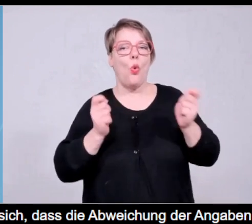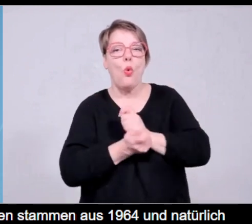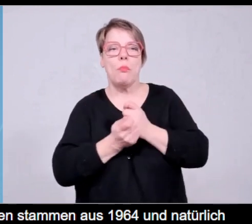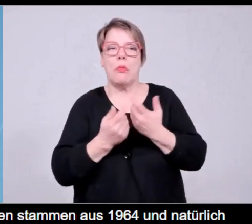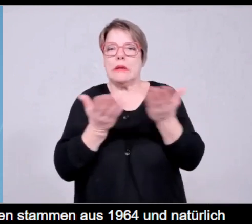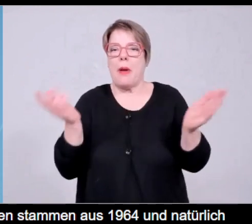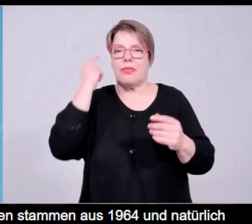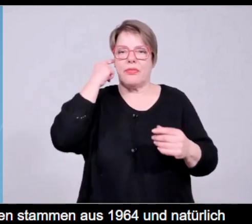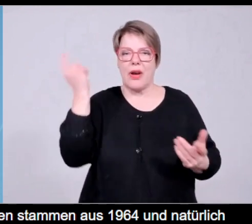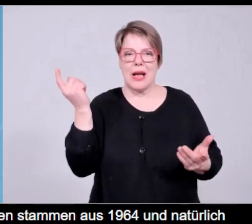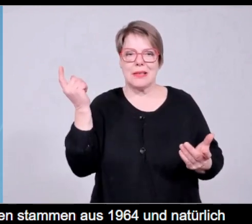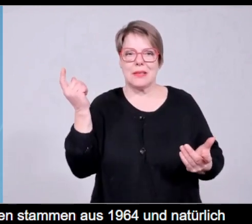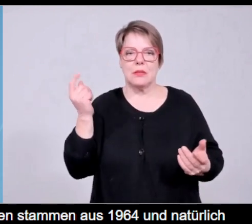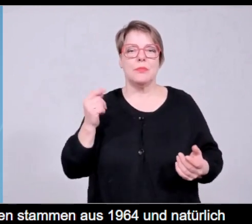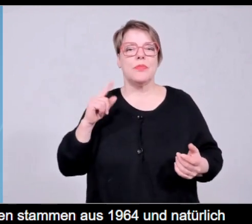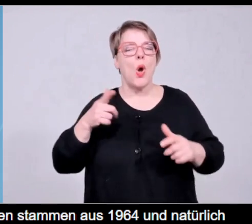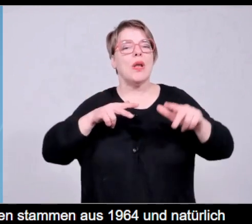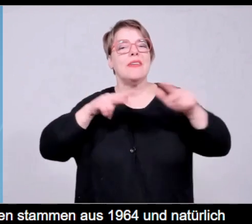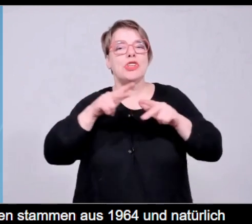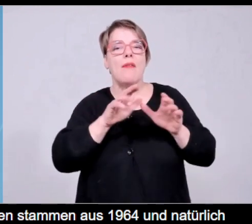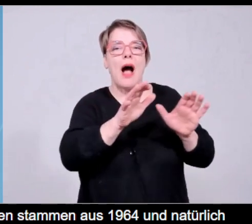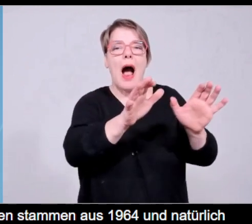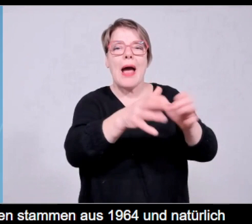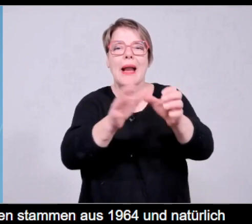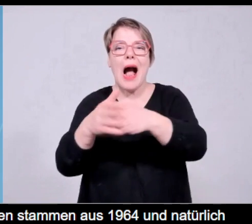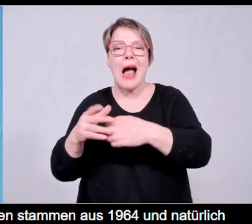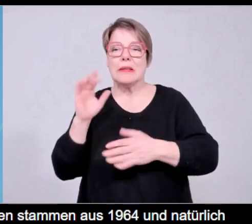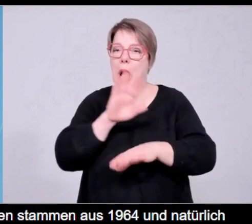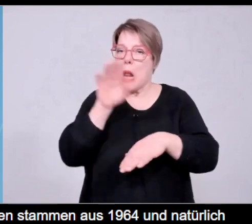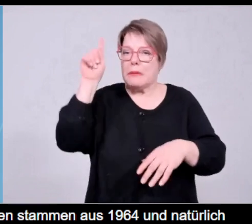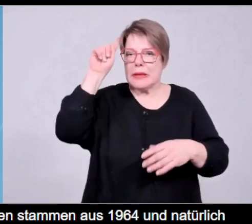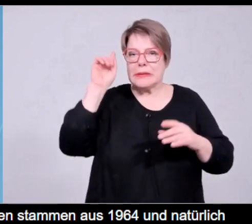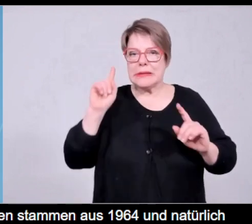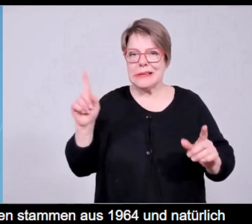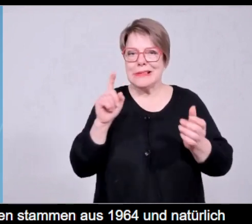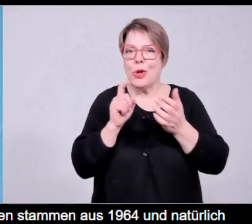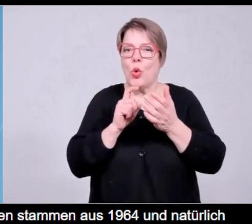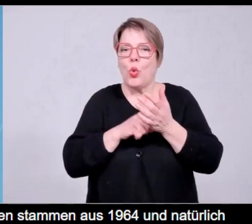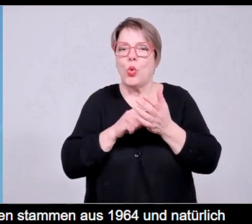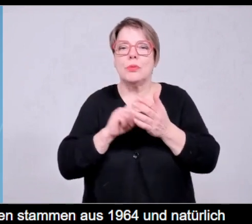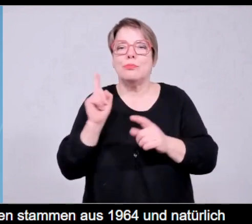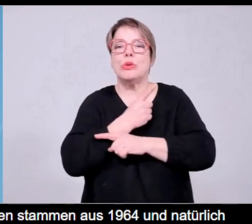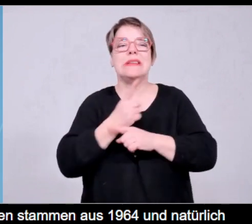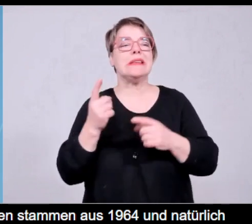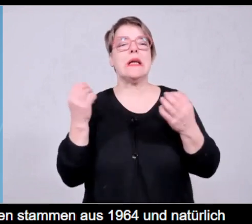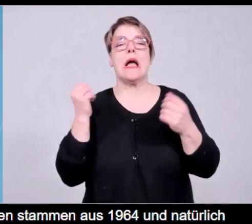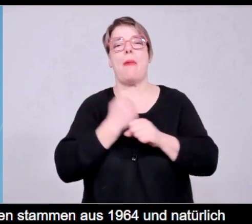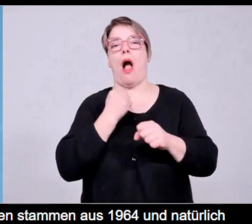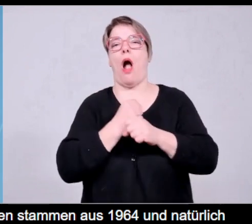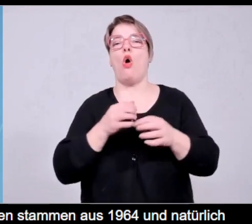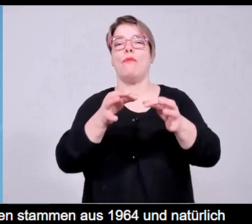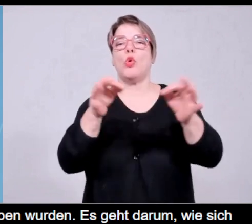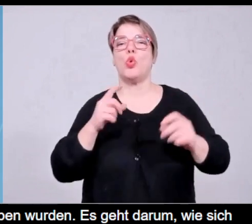wird, dass sich hier nichts verändert hätte. Und insbesondere die Begrifflichkeit der wirtschaftlichen Einheit bitte ich hier immer wieder zu sehen, die eben